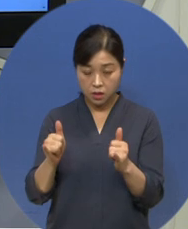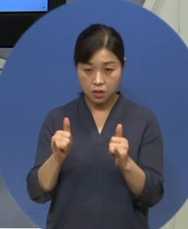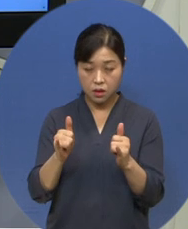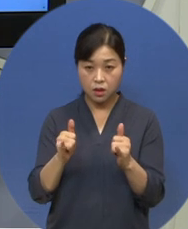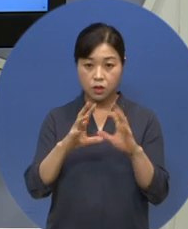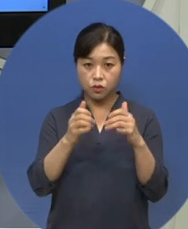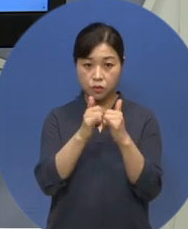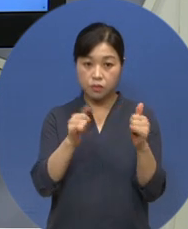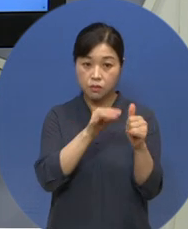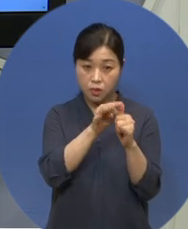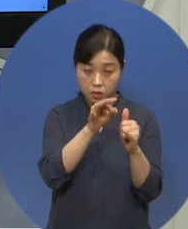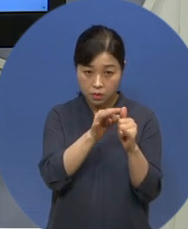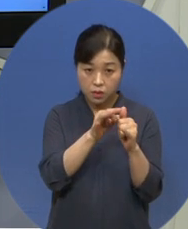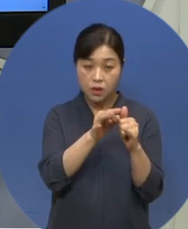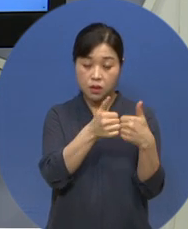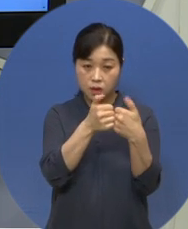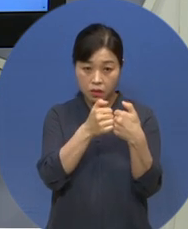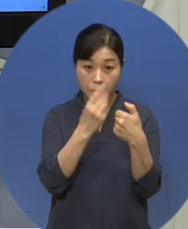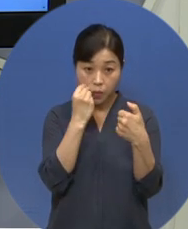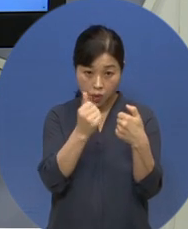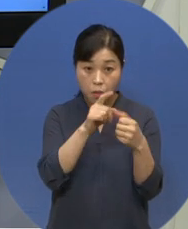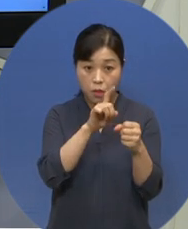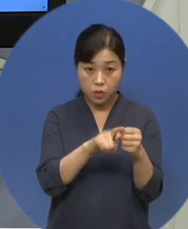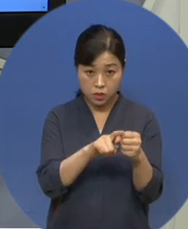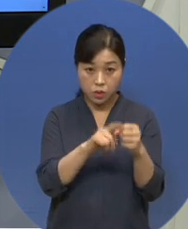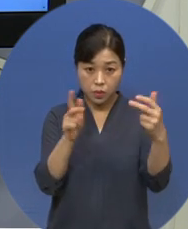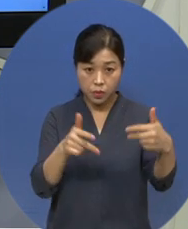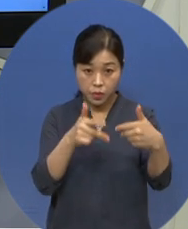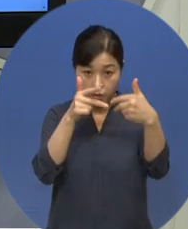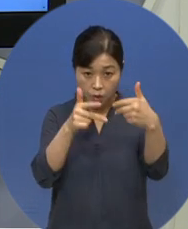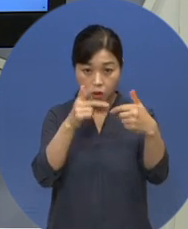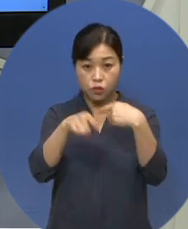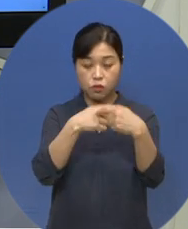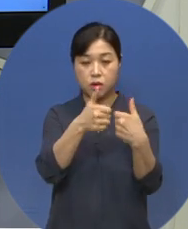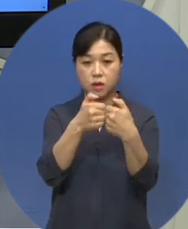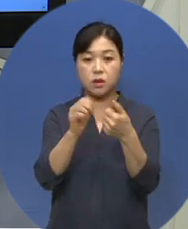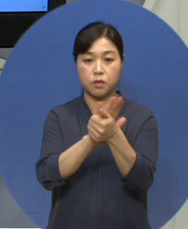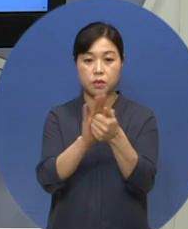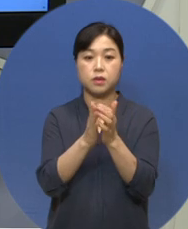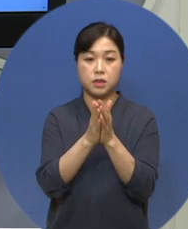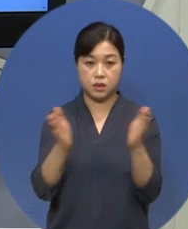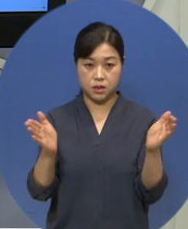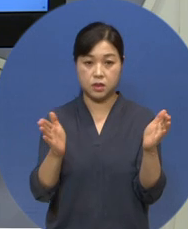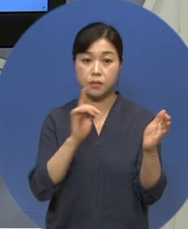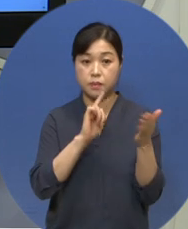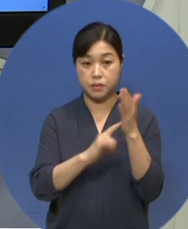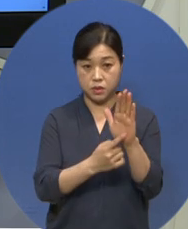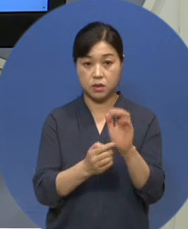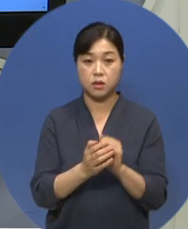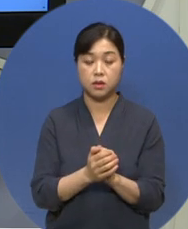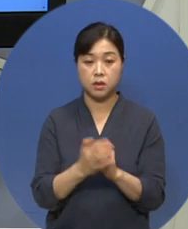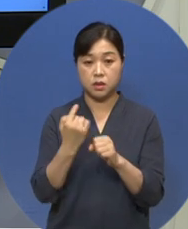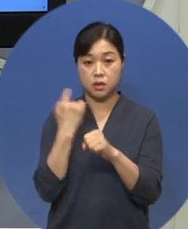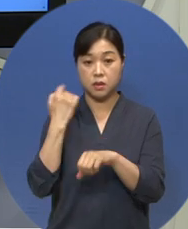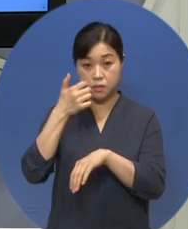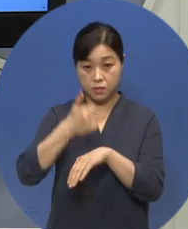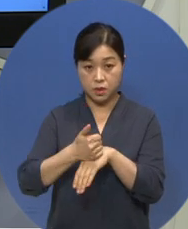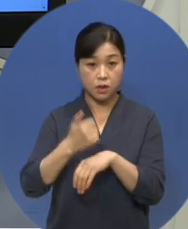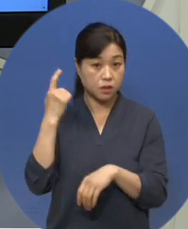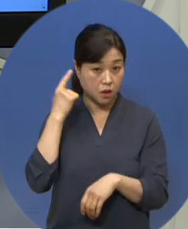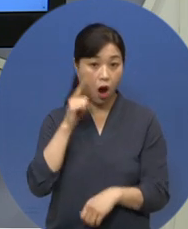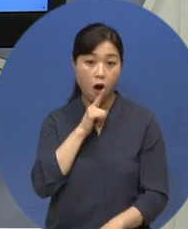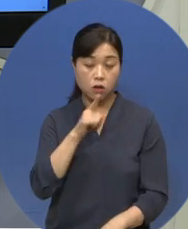콜센터 영상 수어 상담 서비스를 시작한다고 밝혔습니다 지난해 말 기준 청각 언어 장애인 은